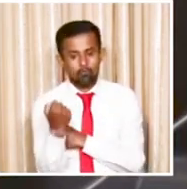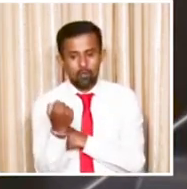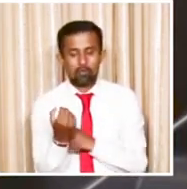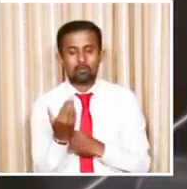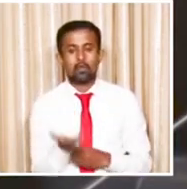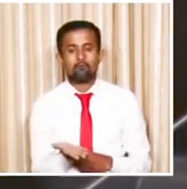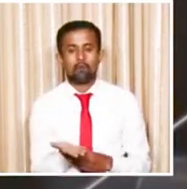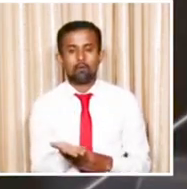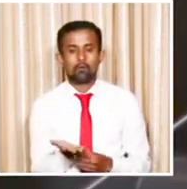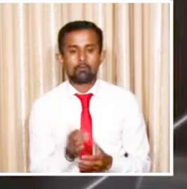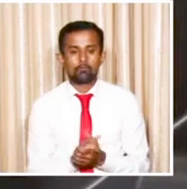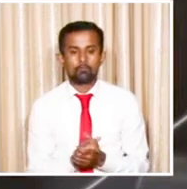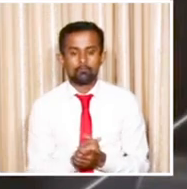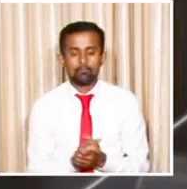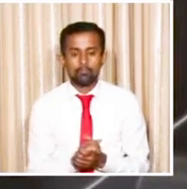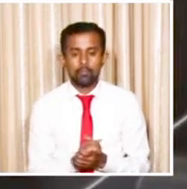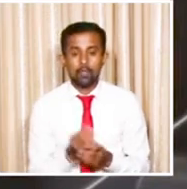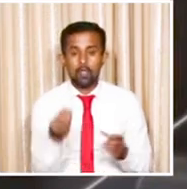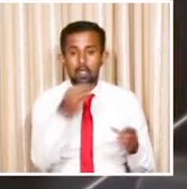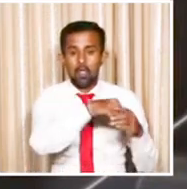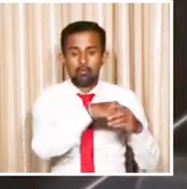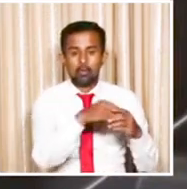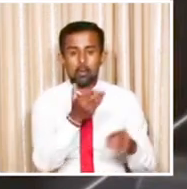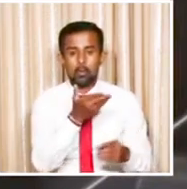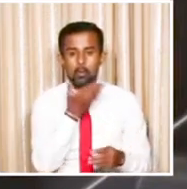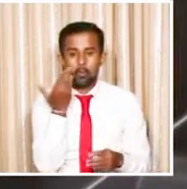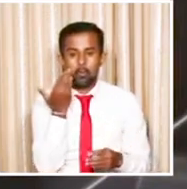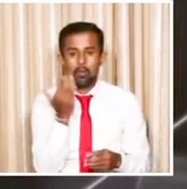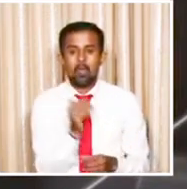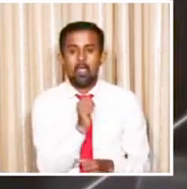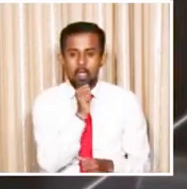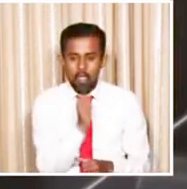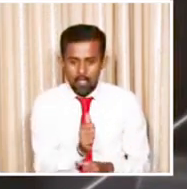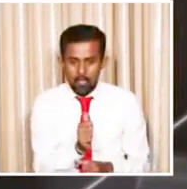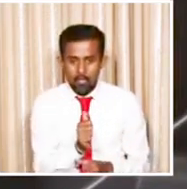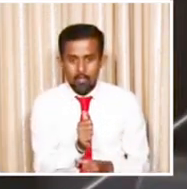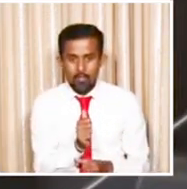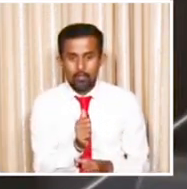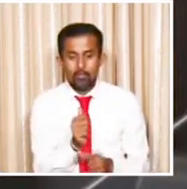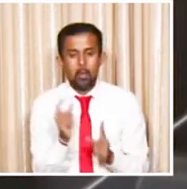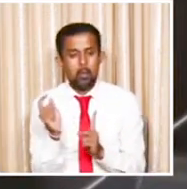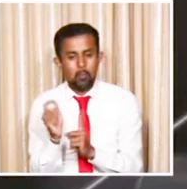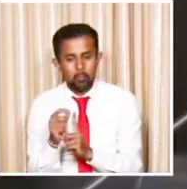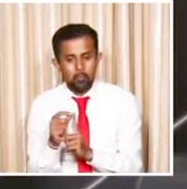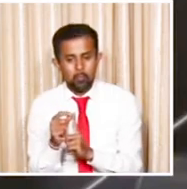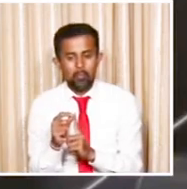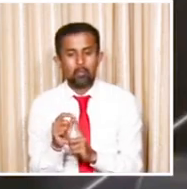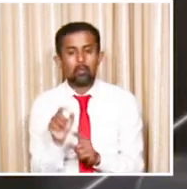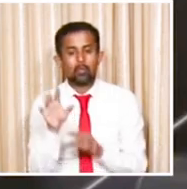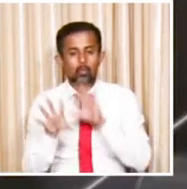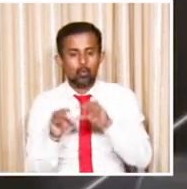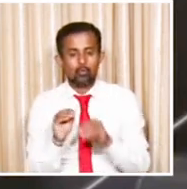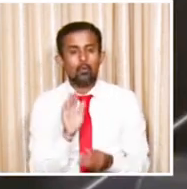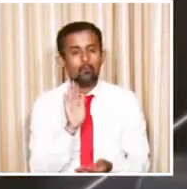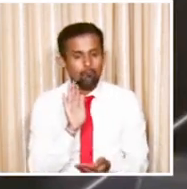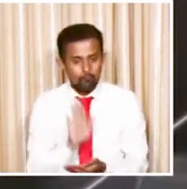වෙනවා. එතකොට මේකට ඇතුල් කරන්න පුළුවන් වෙන්නේ සැබෑම අඩු ආදායම් ලාභීන් පමණයි. ඒ